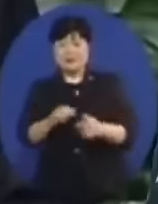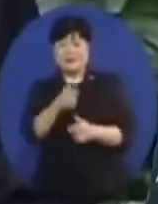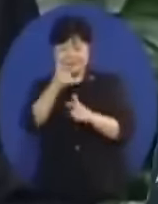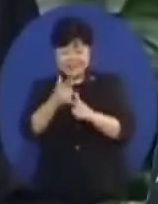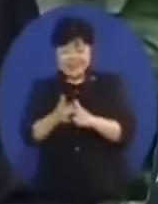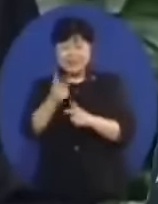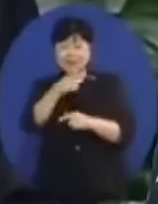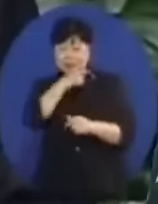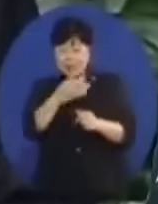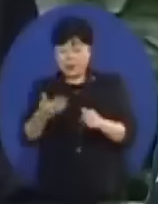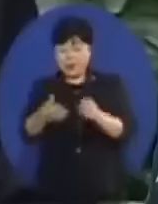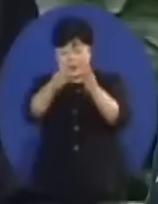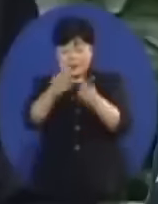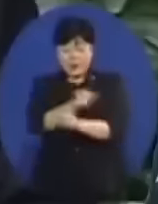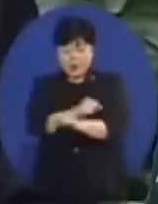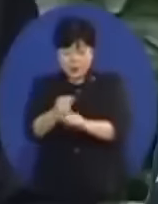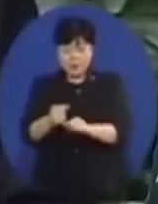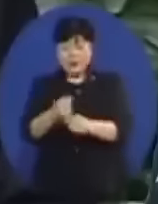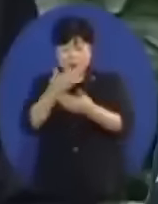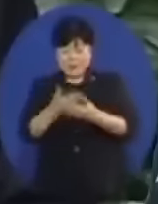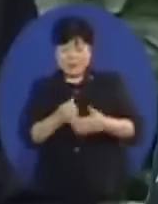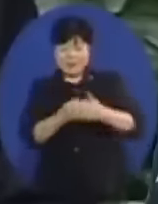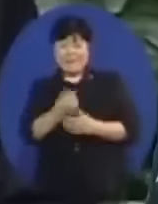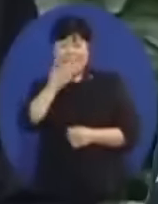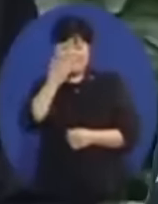예수님의 보혈을 통한 용서인 것입니다.